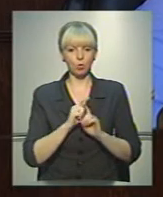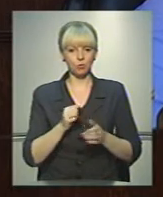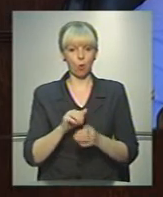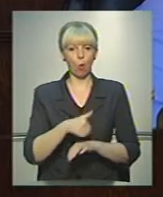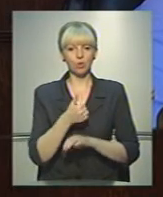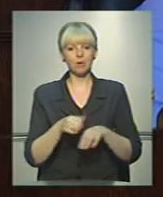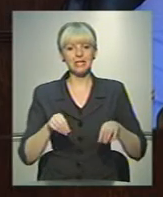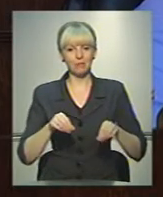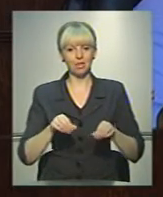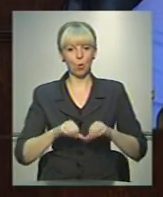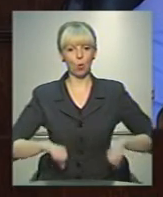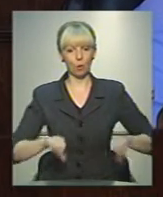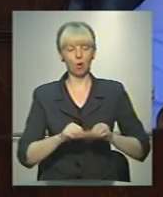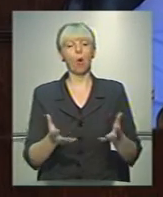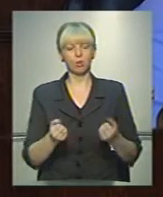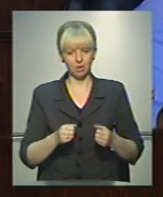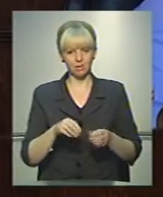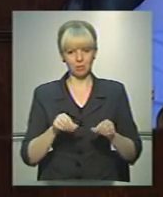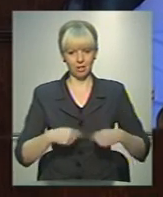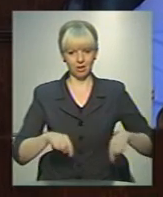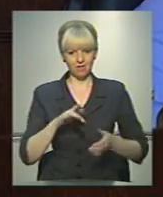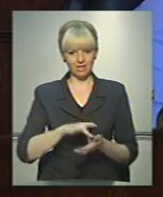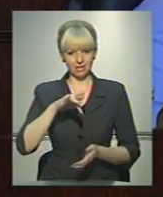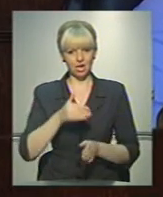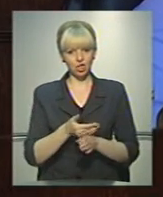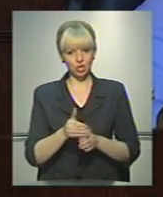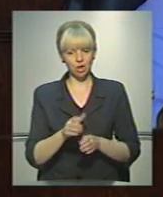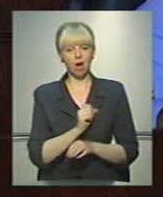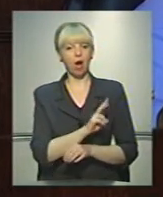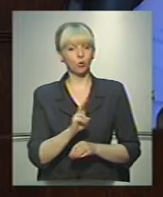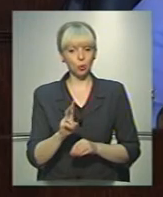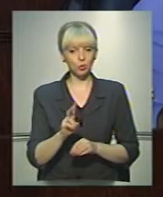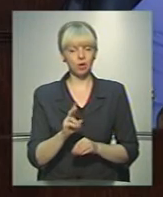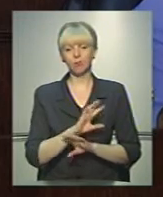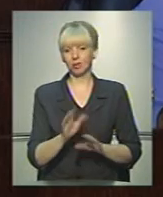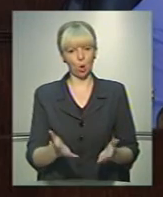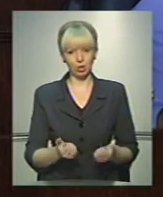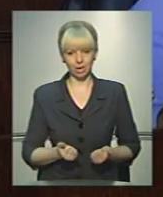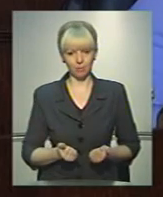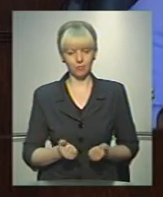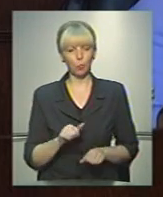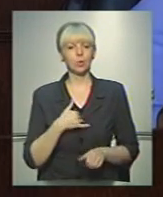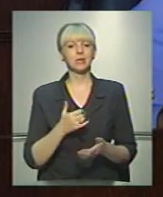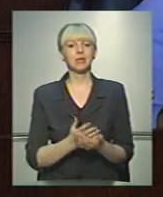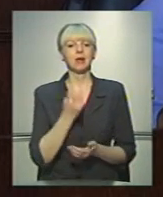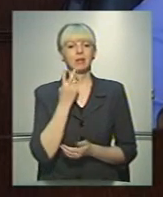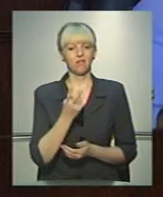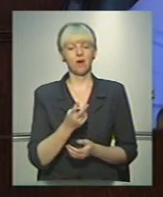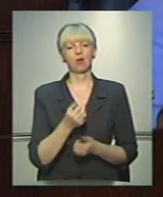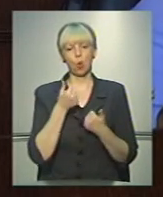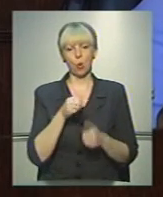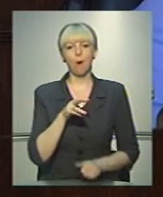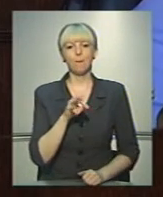голови земельної комісії, отримає земельну ділянку в центральній частині, а хтось не отримає. У нас є два